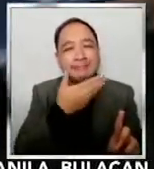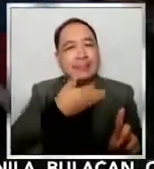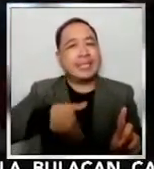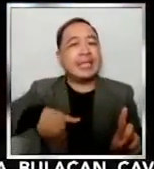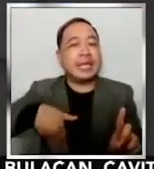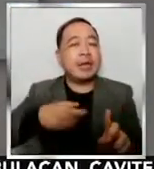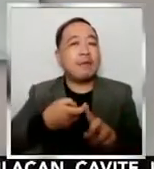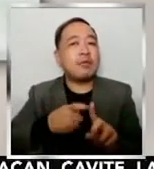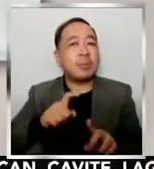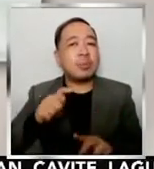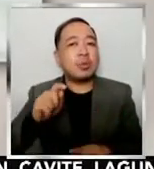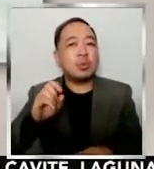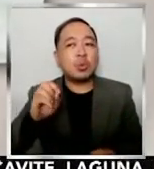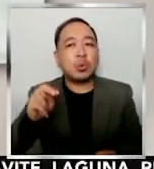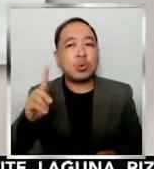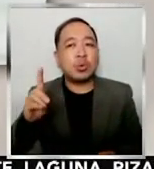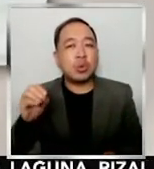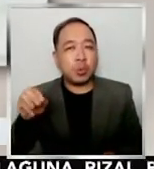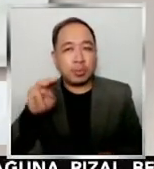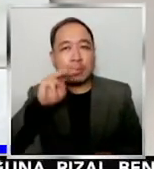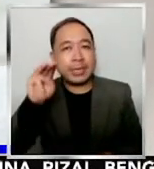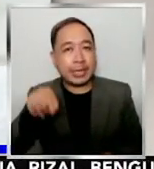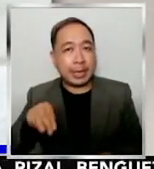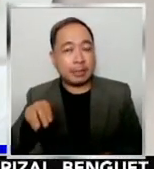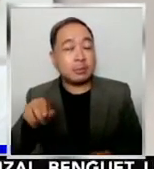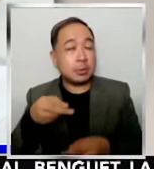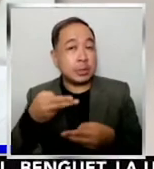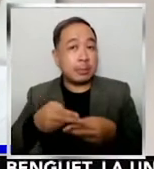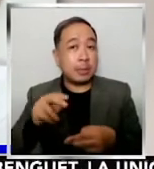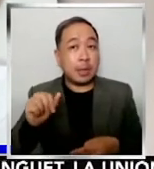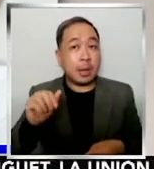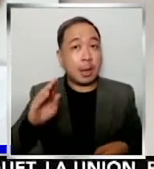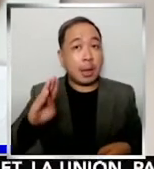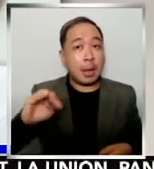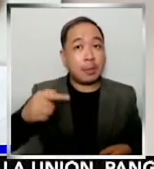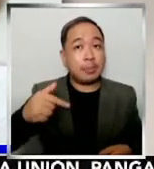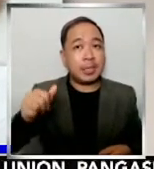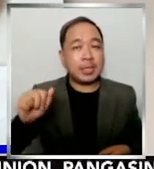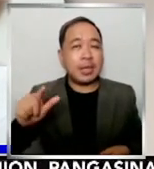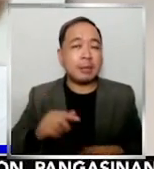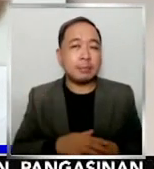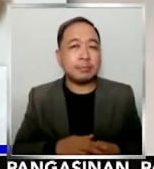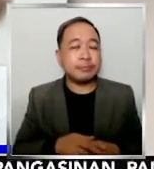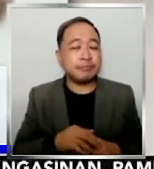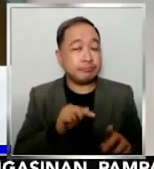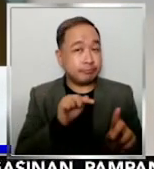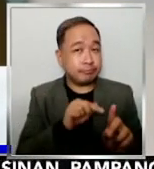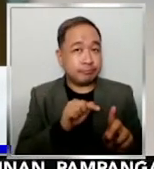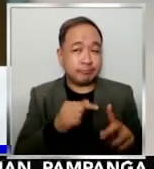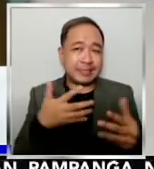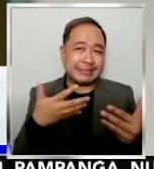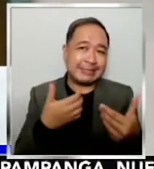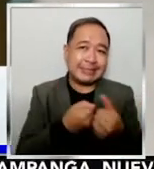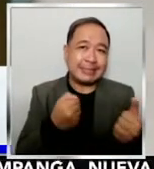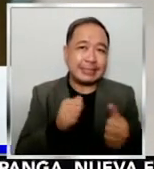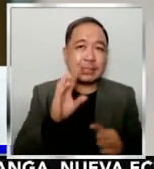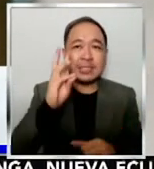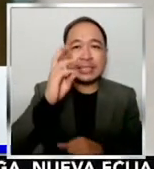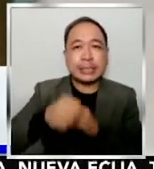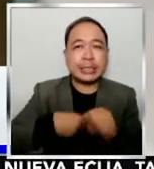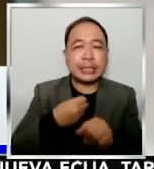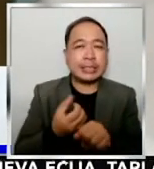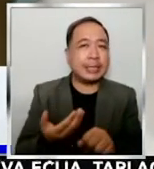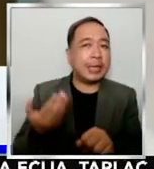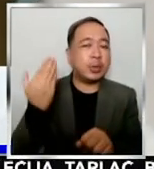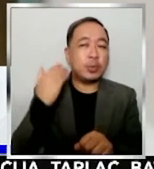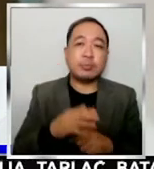Makaspak. Matapos siyang maaksidente, 6 na taon na ang nakakaraan. Pasakay siya ng jeep sa